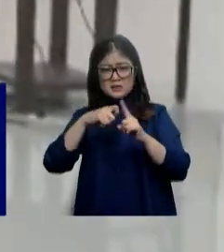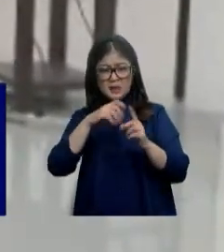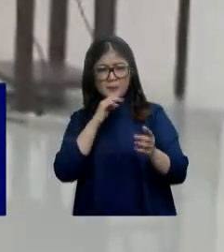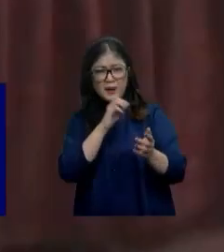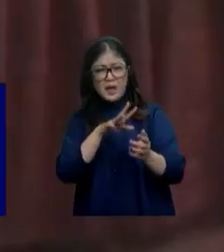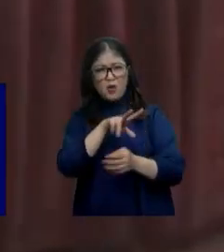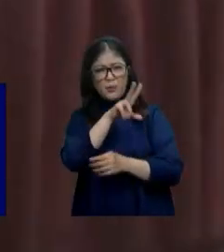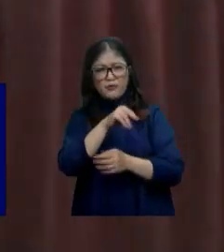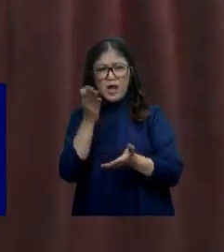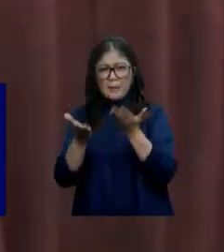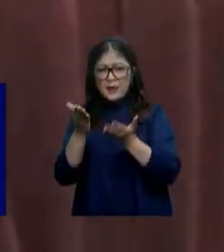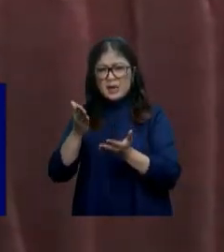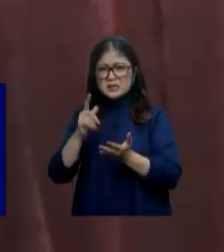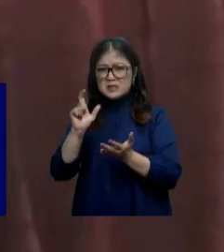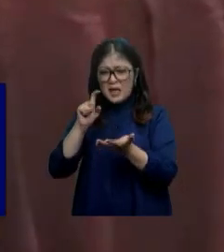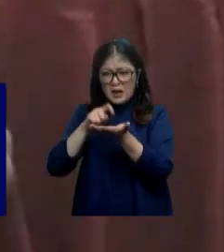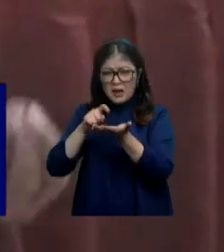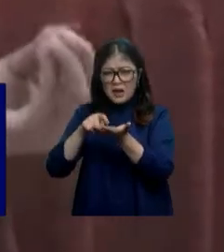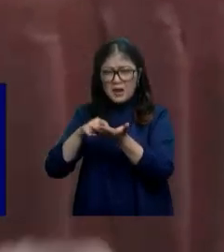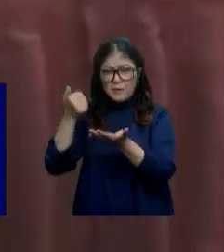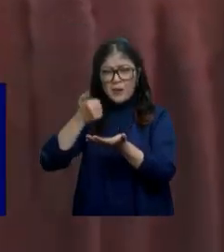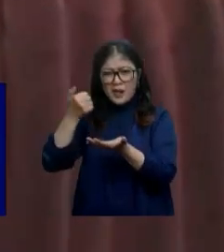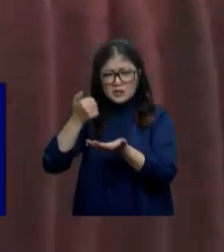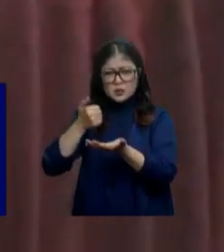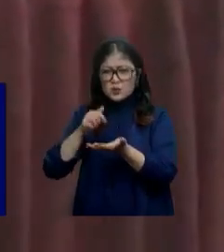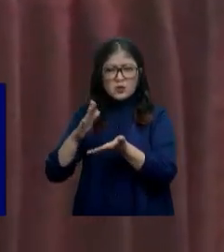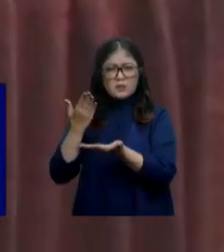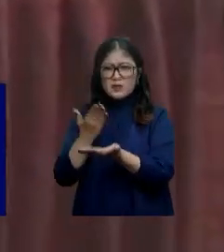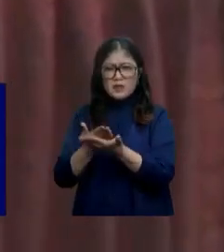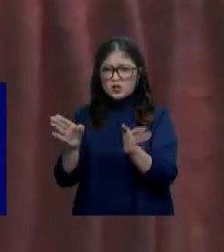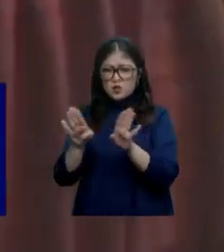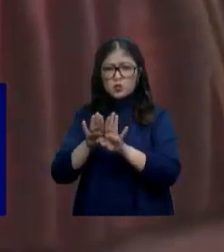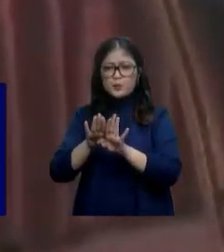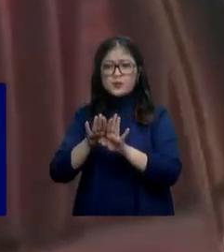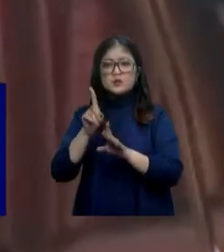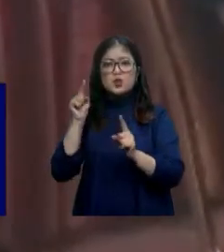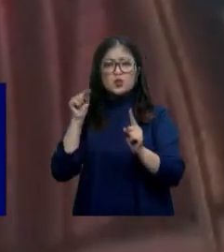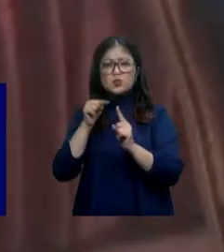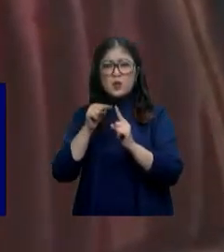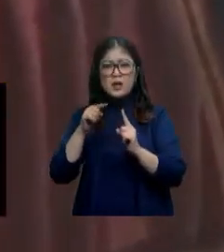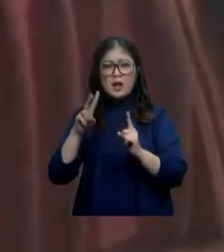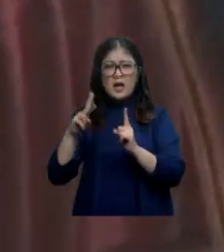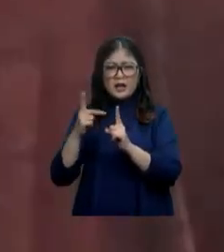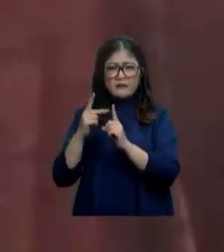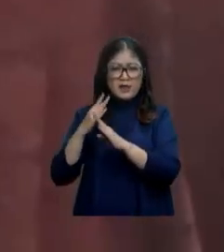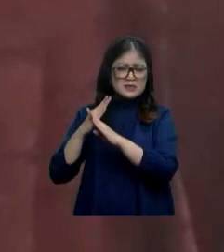yang biasa digunakan untuk memesan PSK secara online sebagai upaya memutus rantai penularan